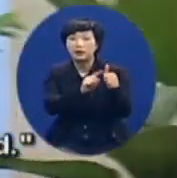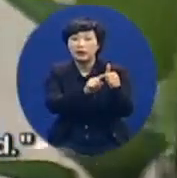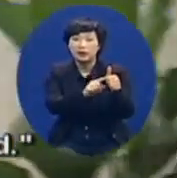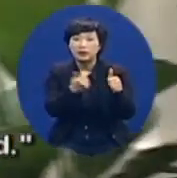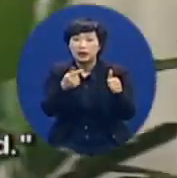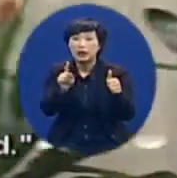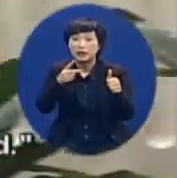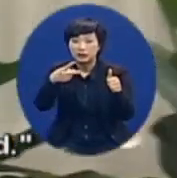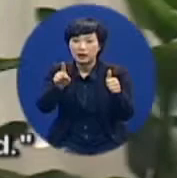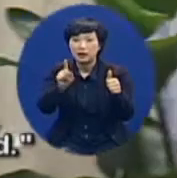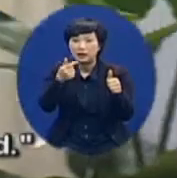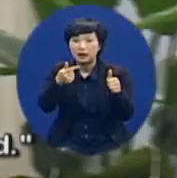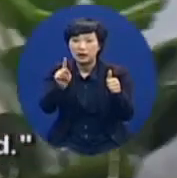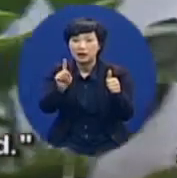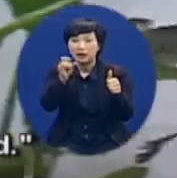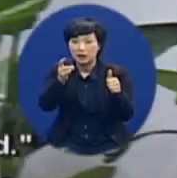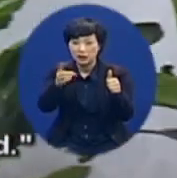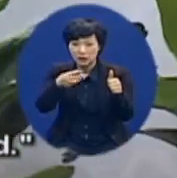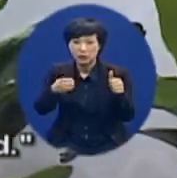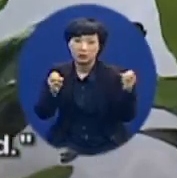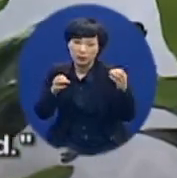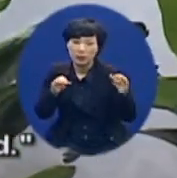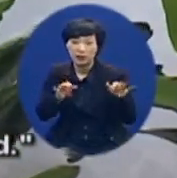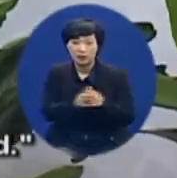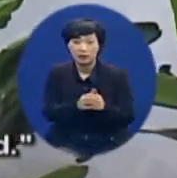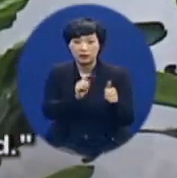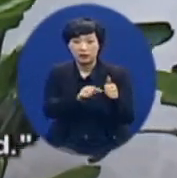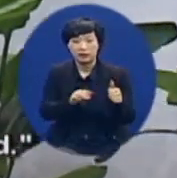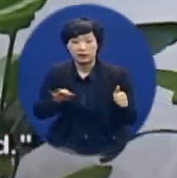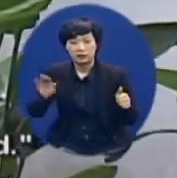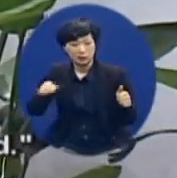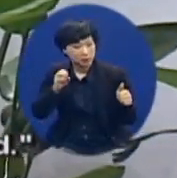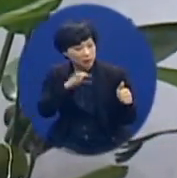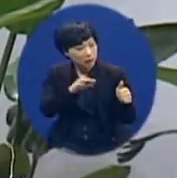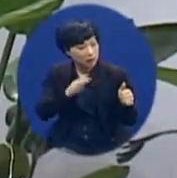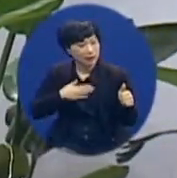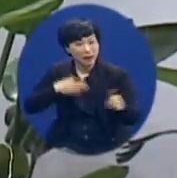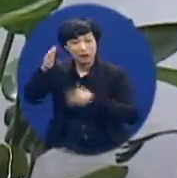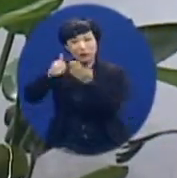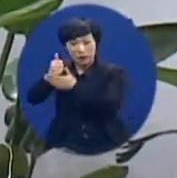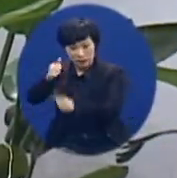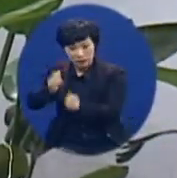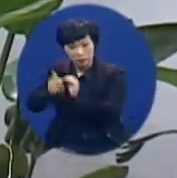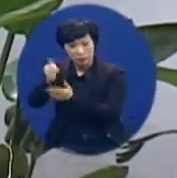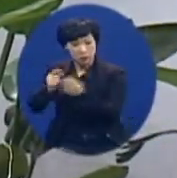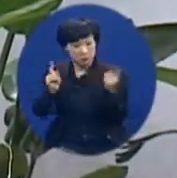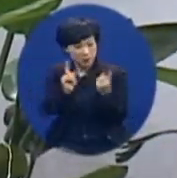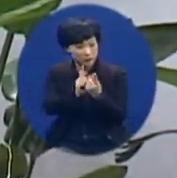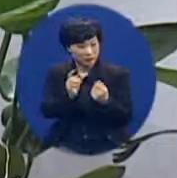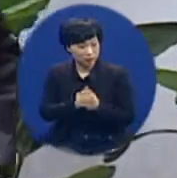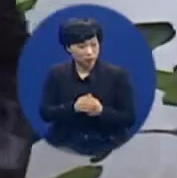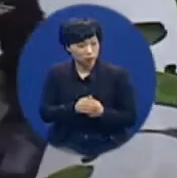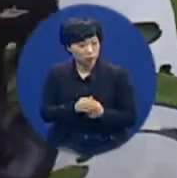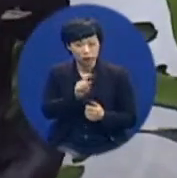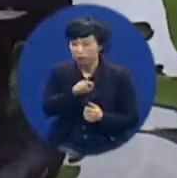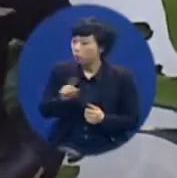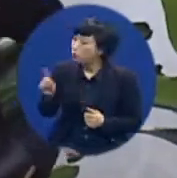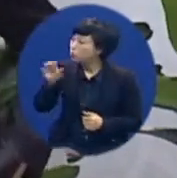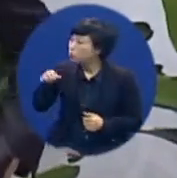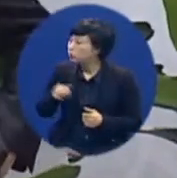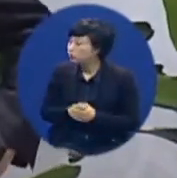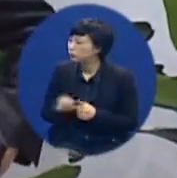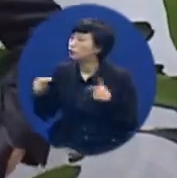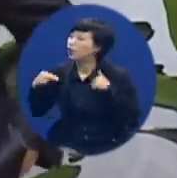내가 하나님의 아들 예수를 만났다 어디냐 나사렛이 야 나사렛에서